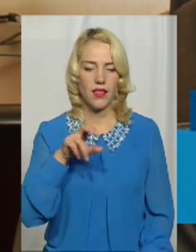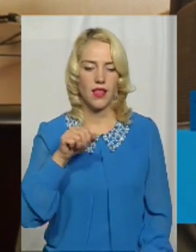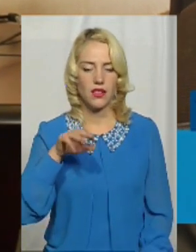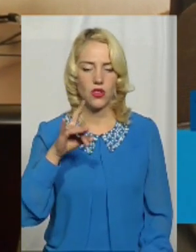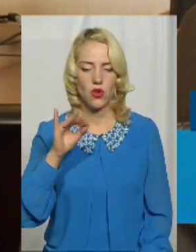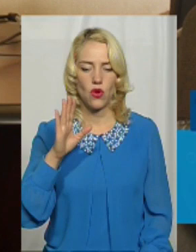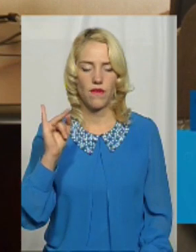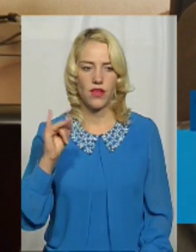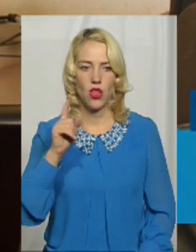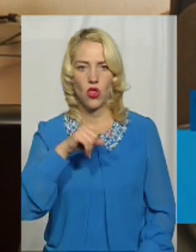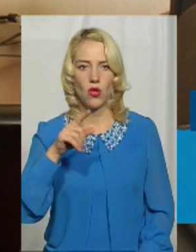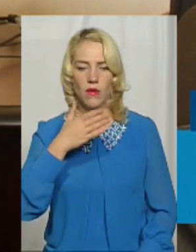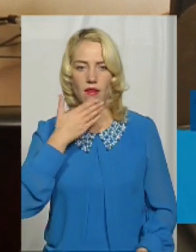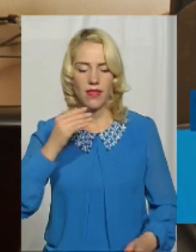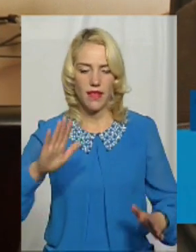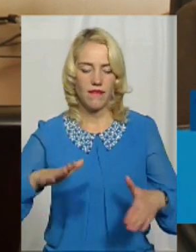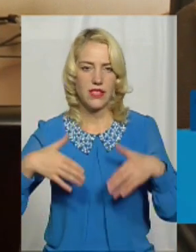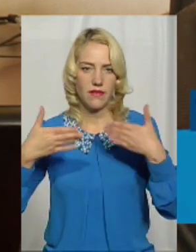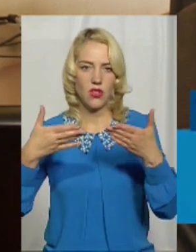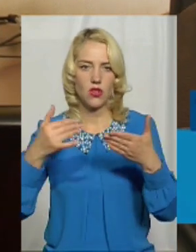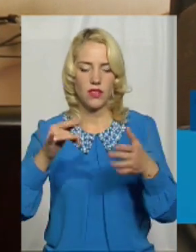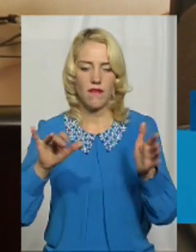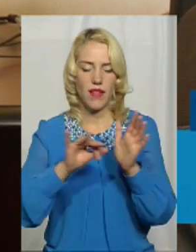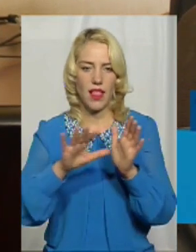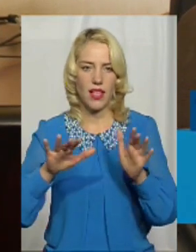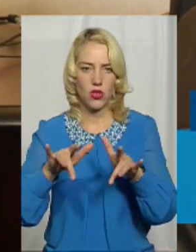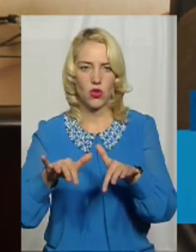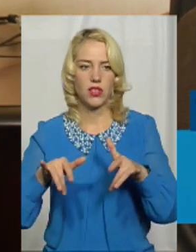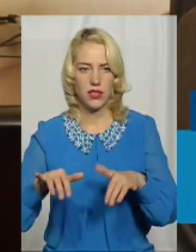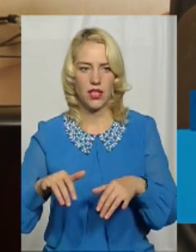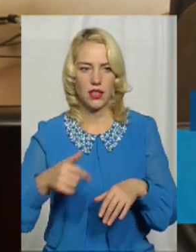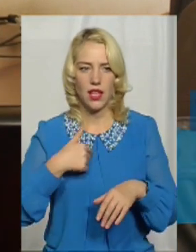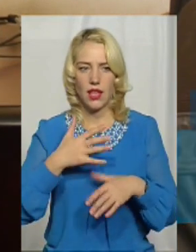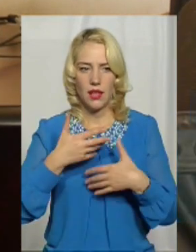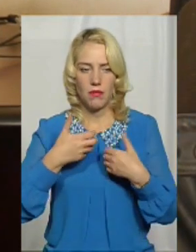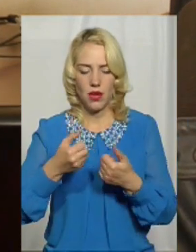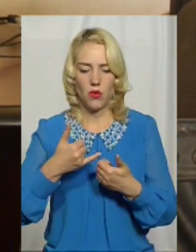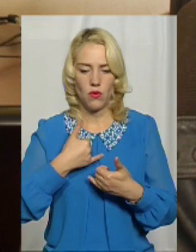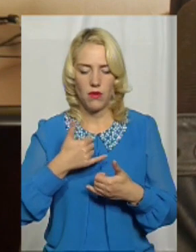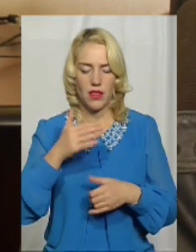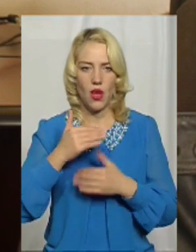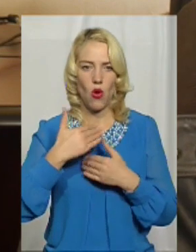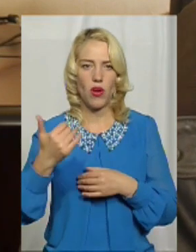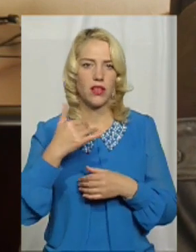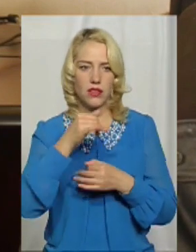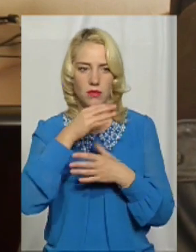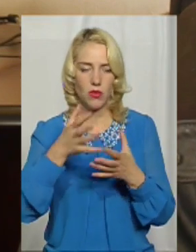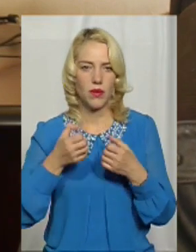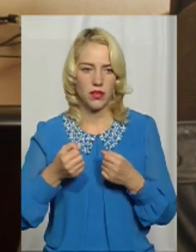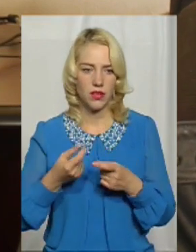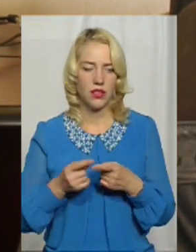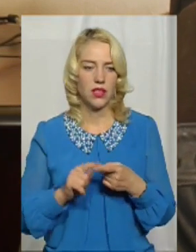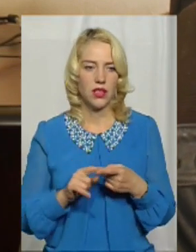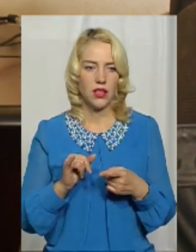не висвічувались в електронній системі, не брали земель в оренду орендатори. Ну, і